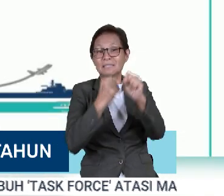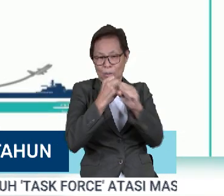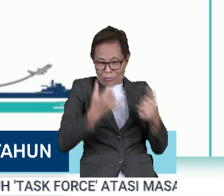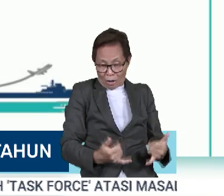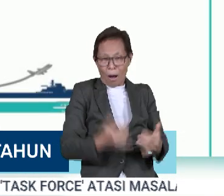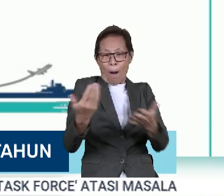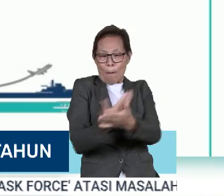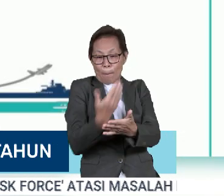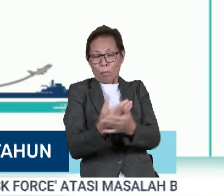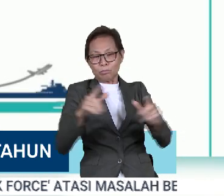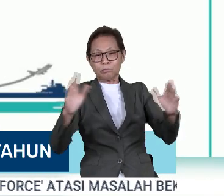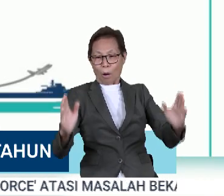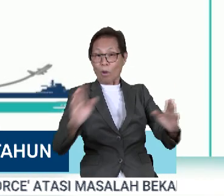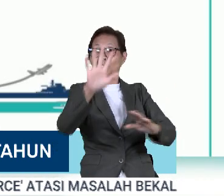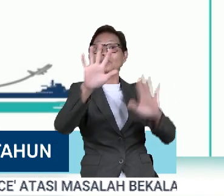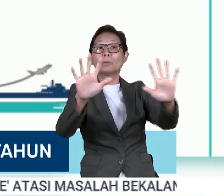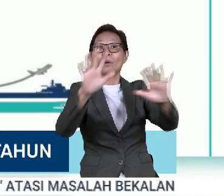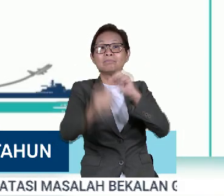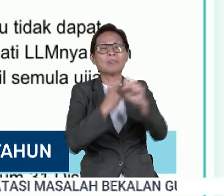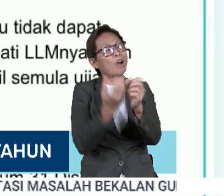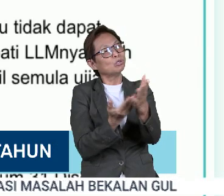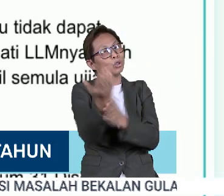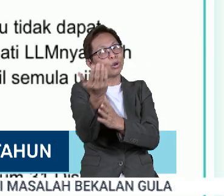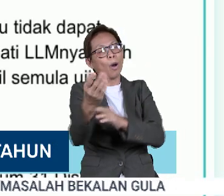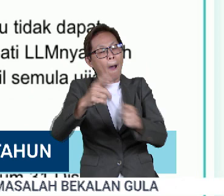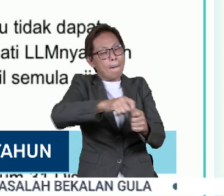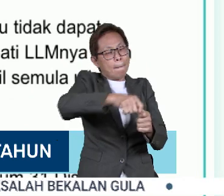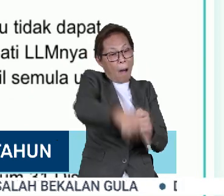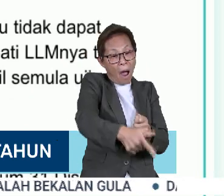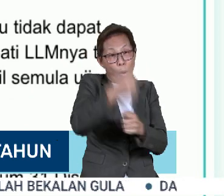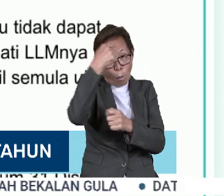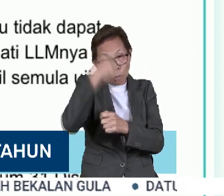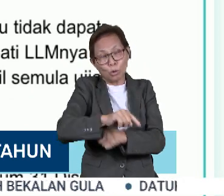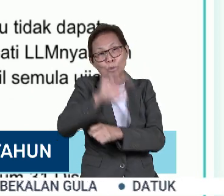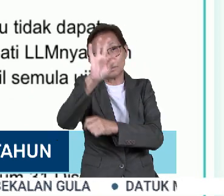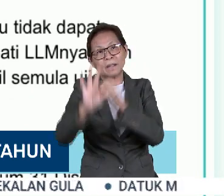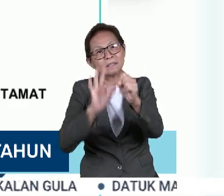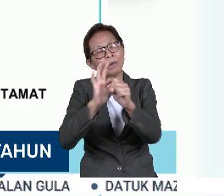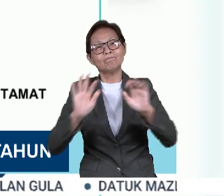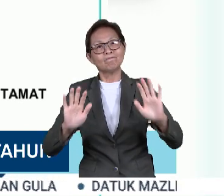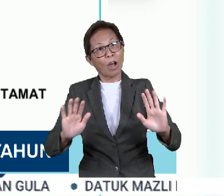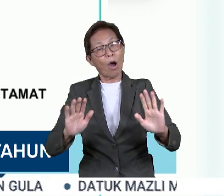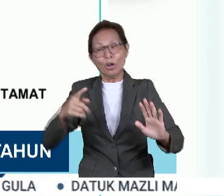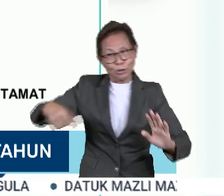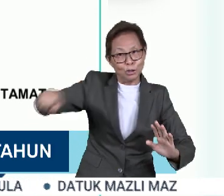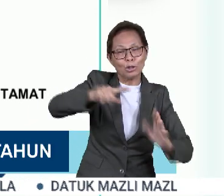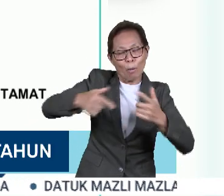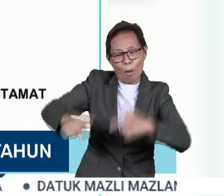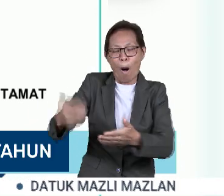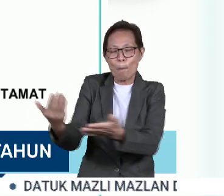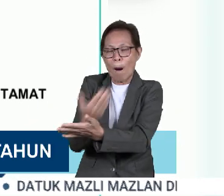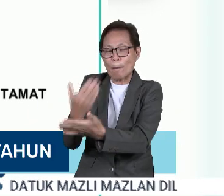ini pembaharuan untuk tempo 10 tahun sekaligus hanya dikenakan bayaran untuk 9 tahun saja orang-orang baik di benar